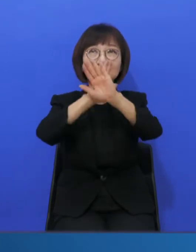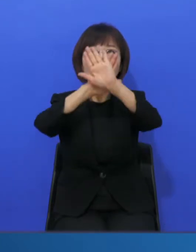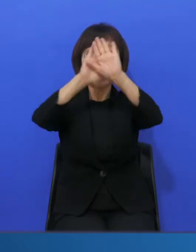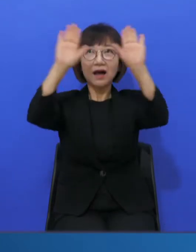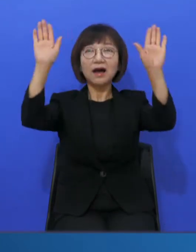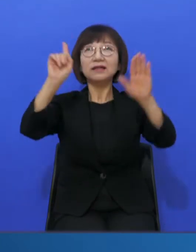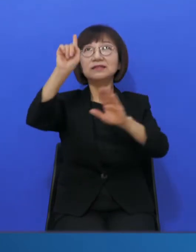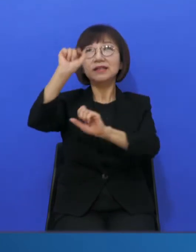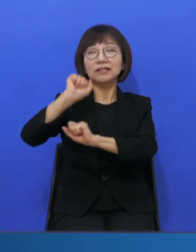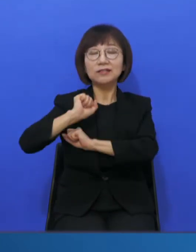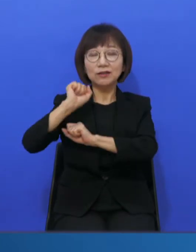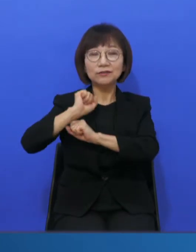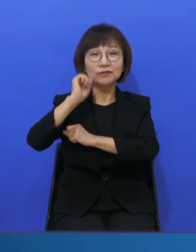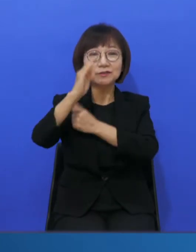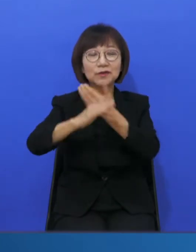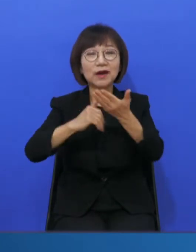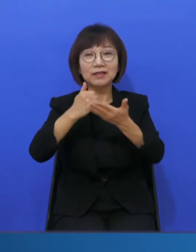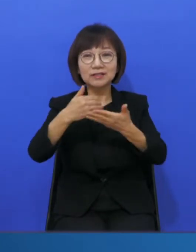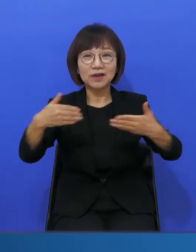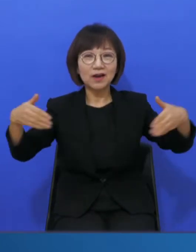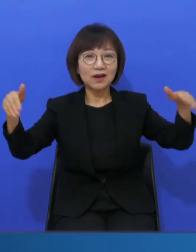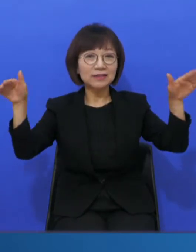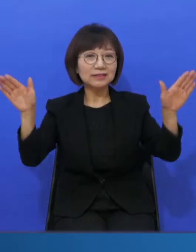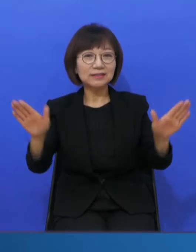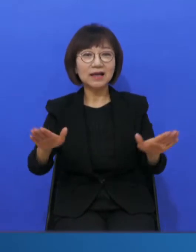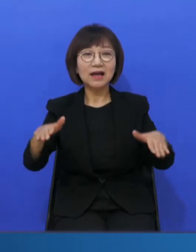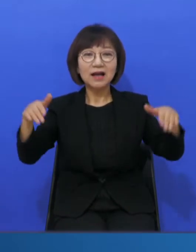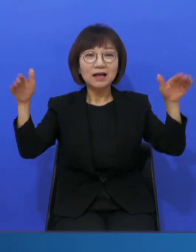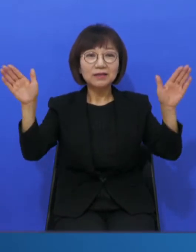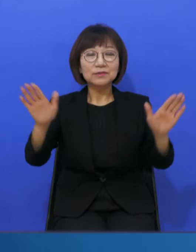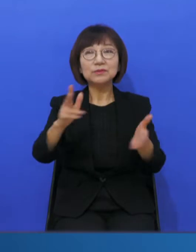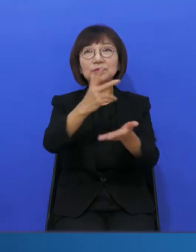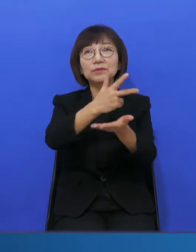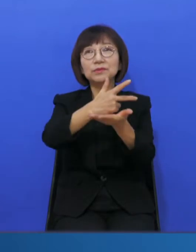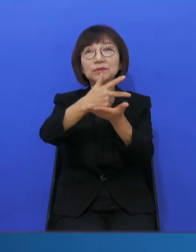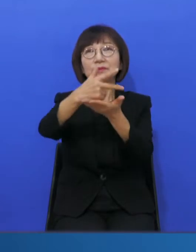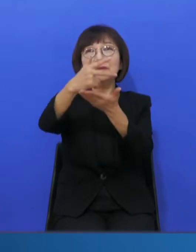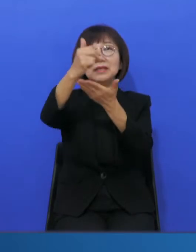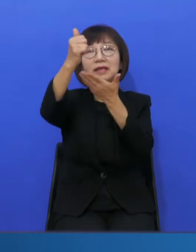경배하라 하늘의 천국과 천사